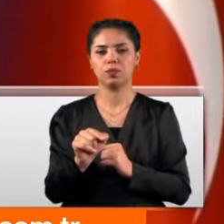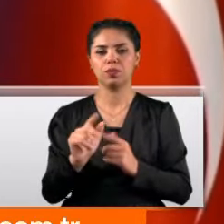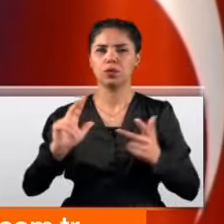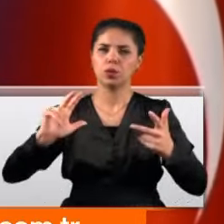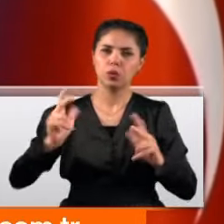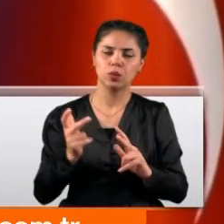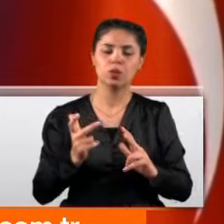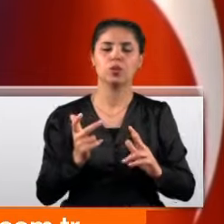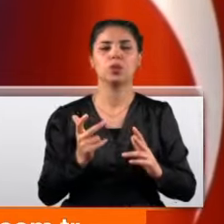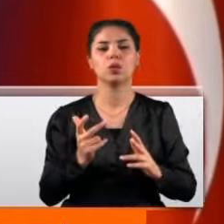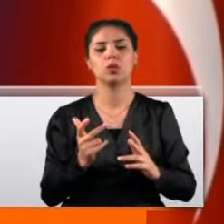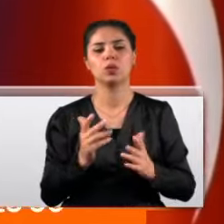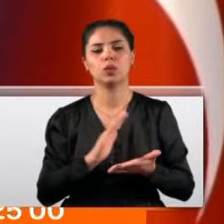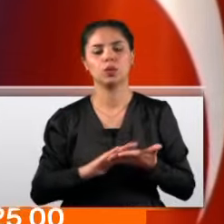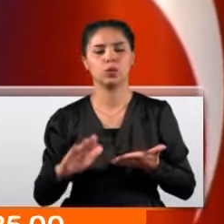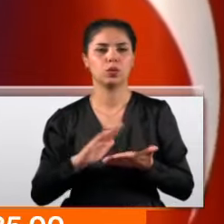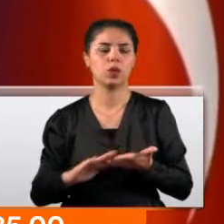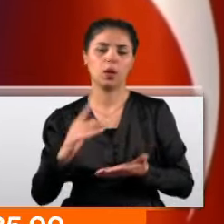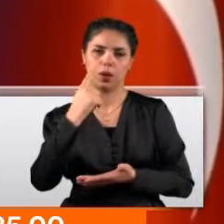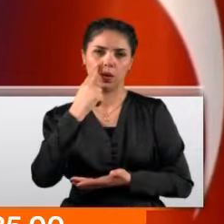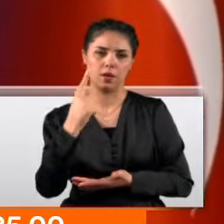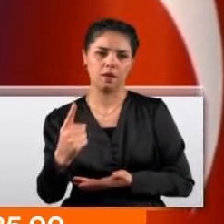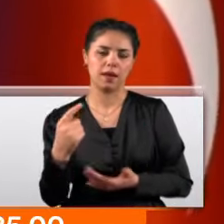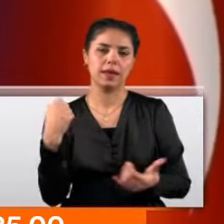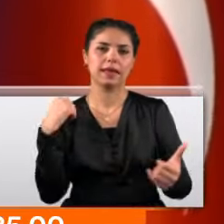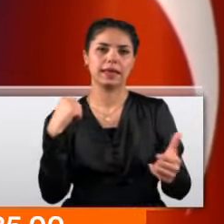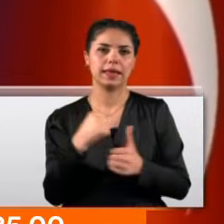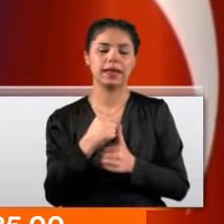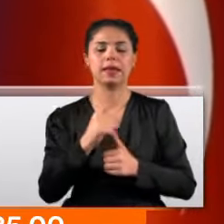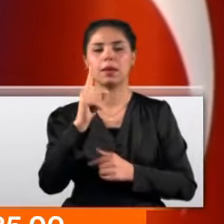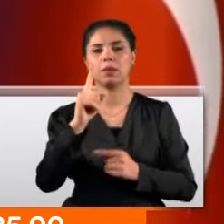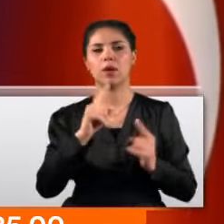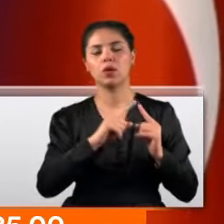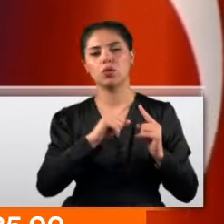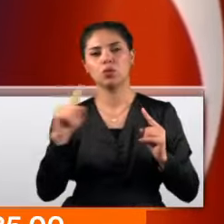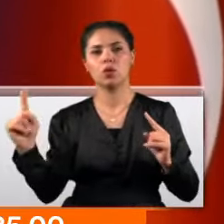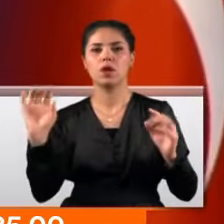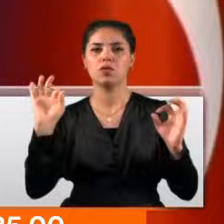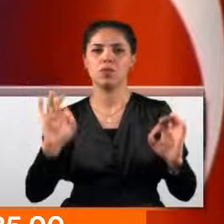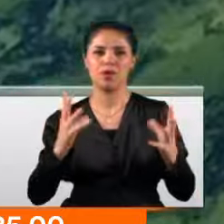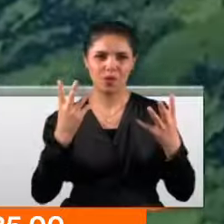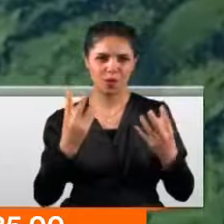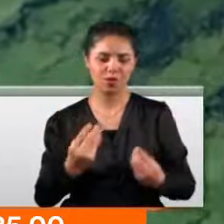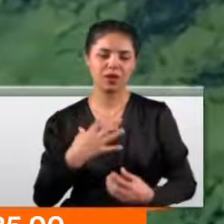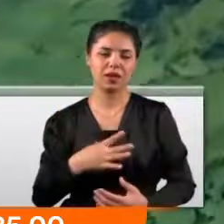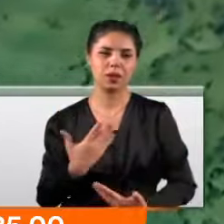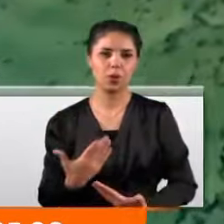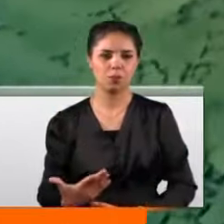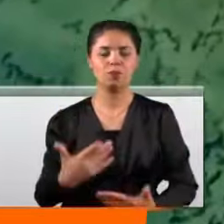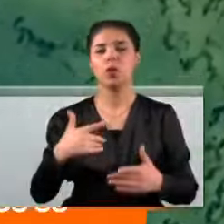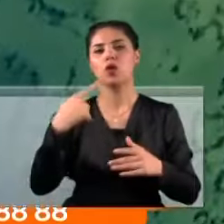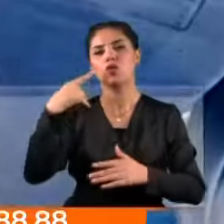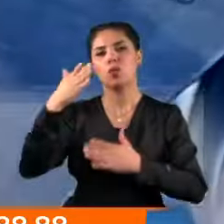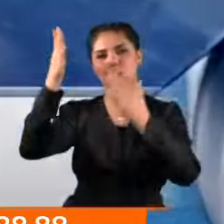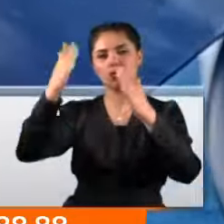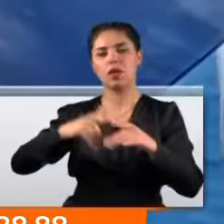dargınlığı, kırgınlığı aşmak suretiyle yeni bir süreci başlatalım istiyoruz. Erdoğan F-16